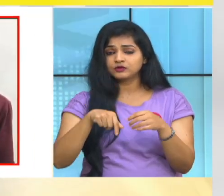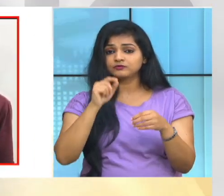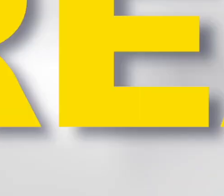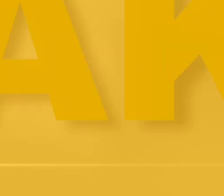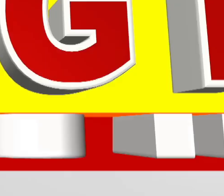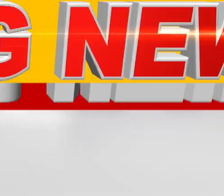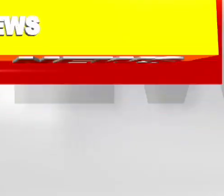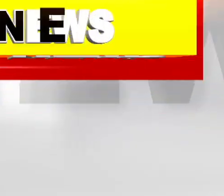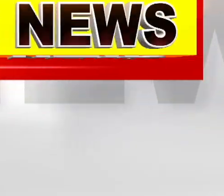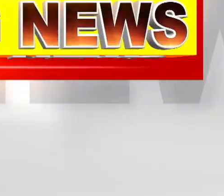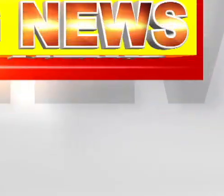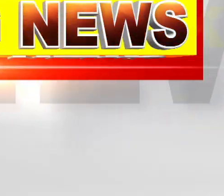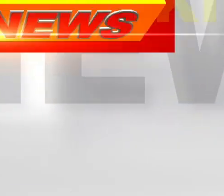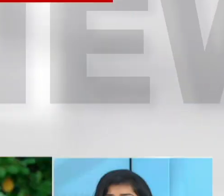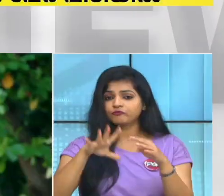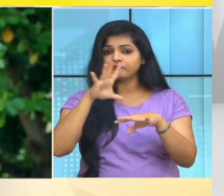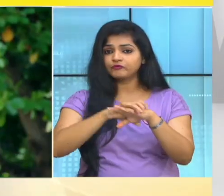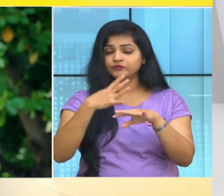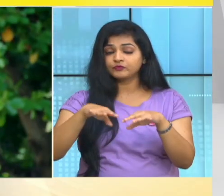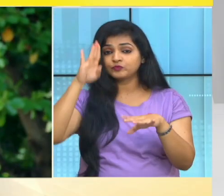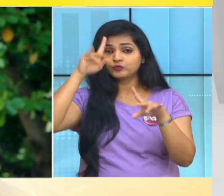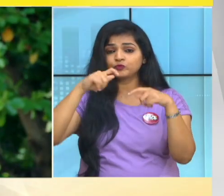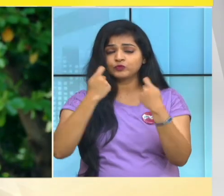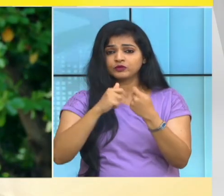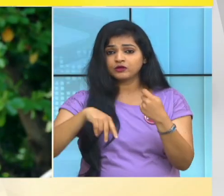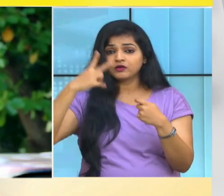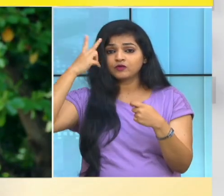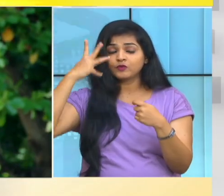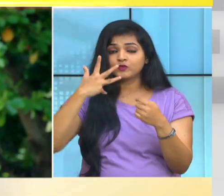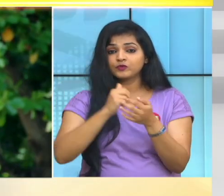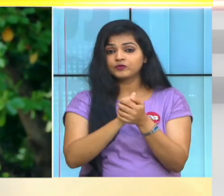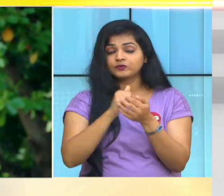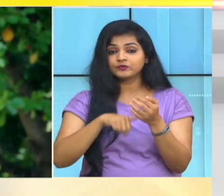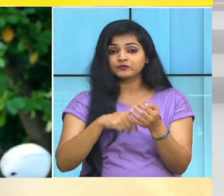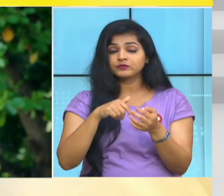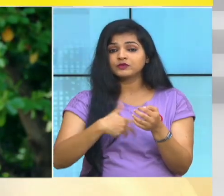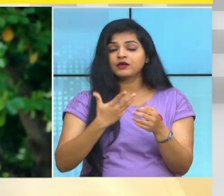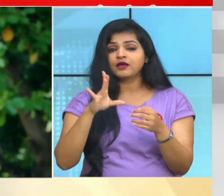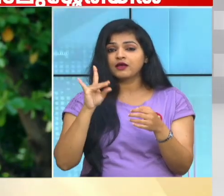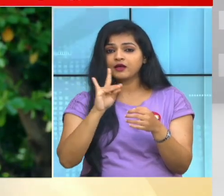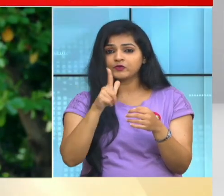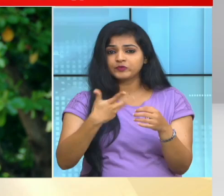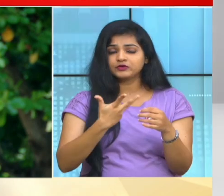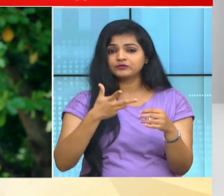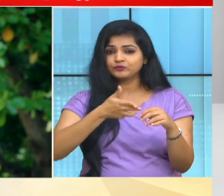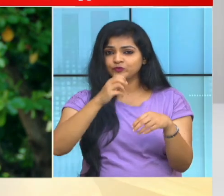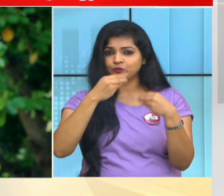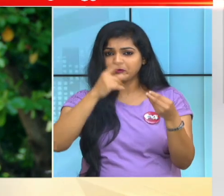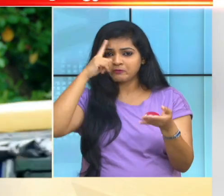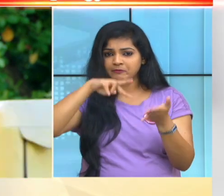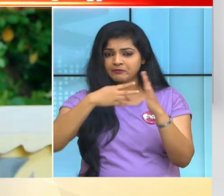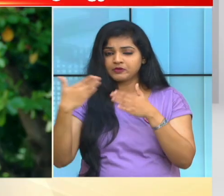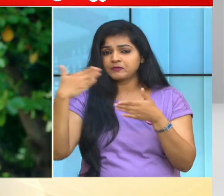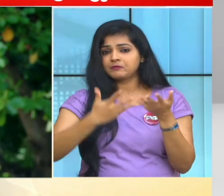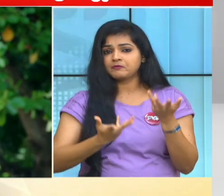കണ്ടെടുത്തിട്ടുണ്ട്. ഏതായാലും പോലീസിന്റെ ഒരു പ്രാഥമികമായ സംശയം ഇവർ ഈ മൃഗങ്ങളെ വേട്ടയാടാൻ വന്നതാണ് എന്നുള്ളതാണ്. ഏതായാലും ഇവരെ